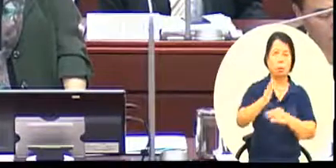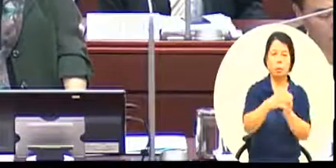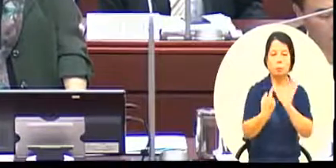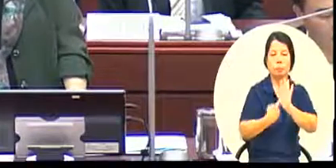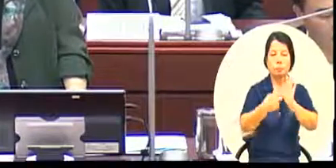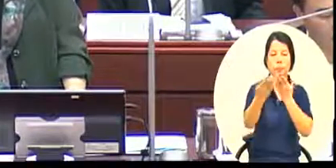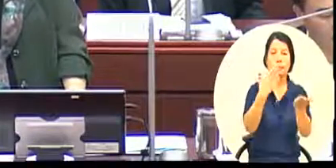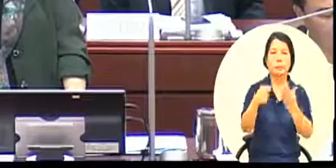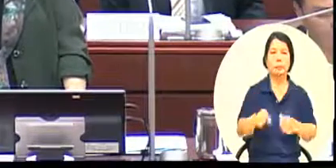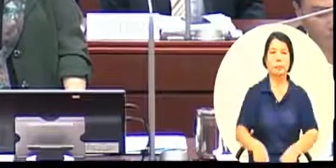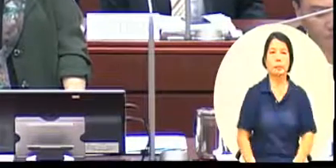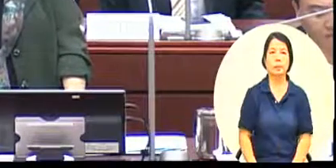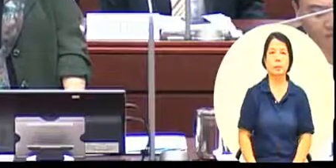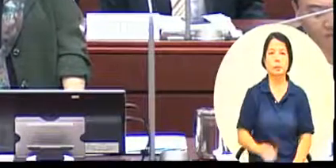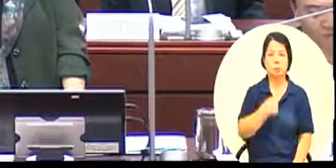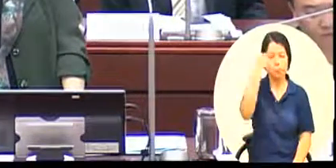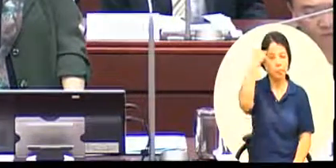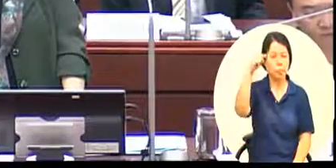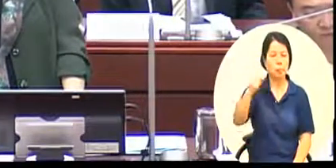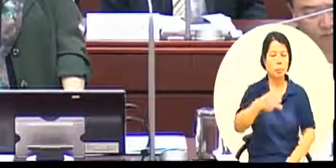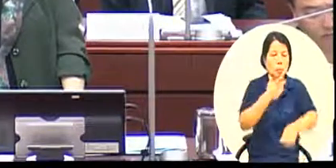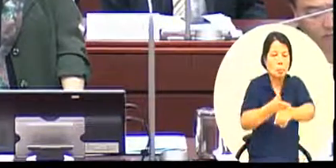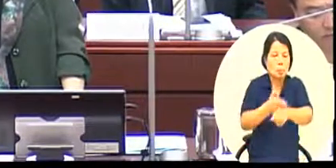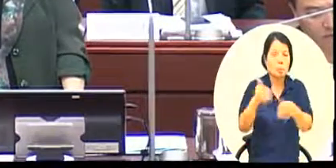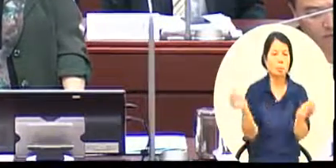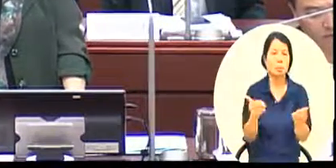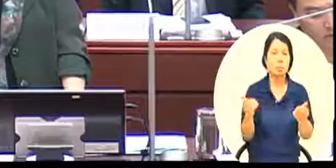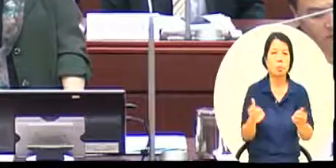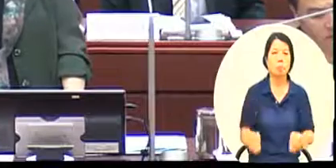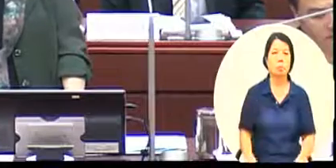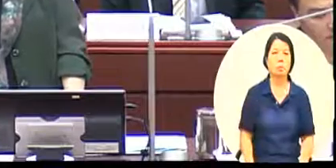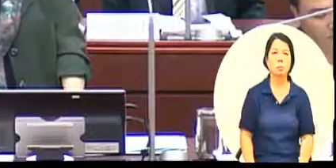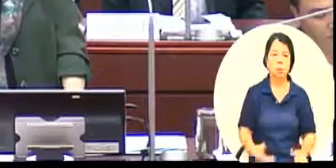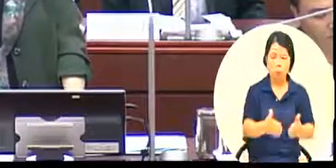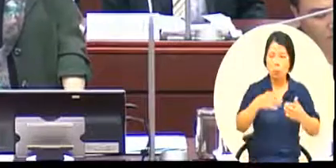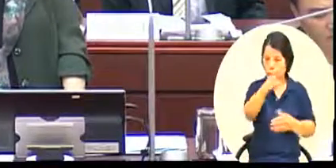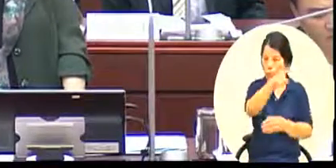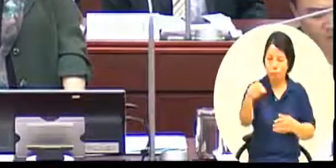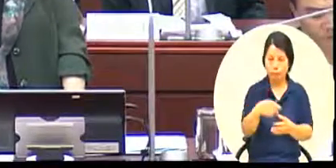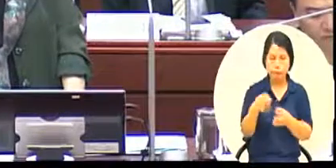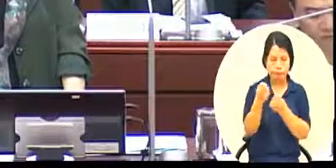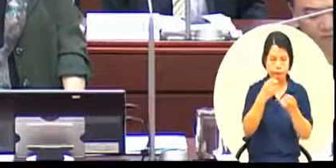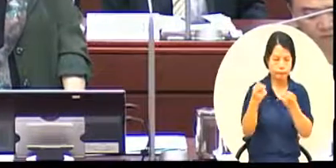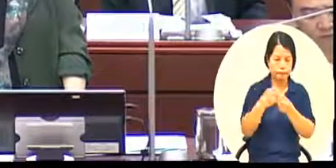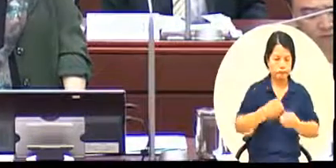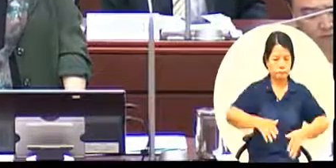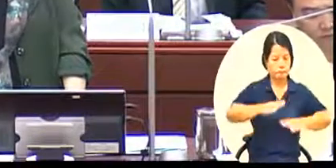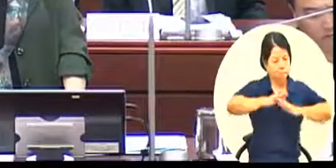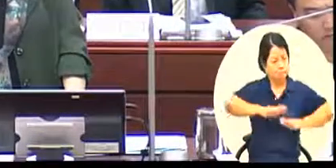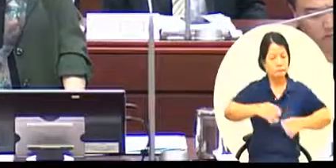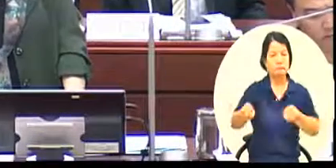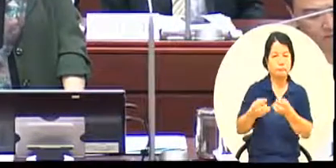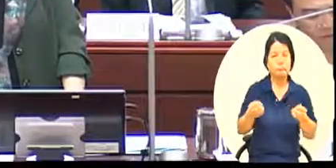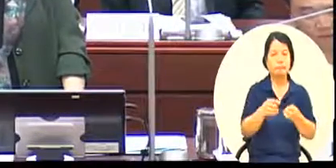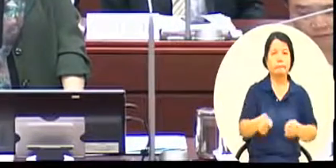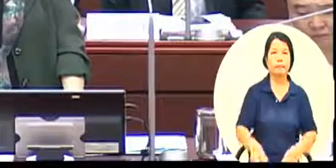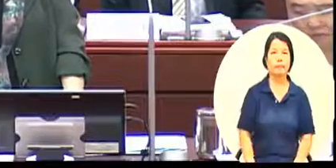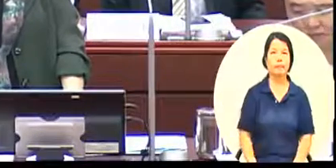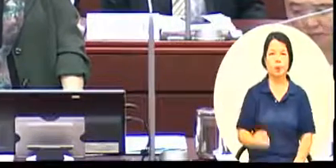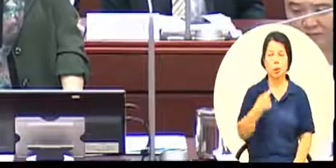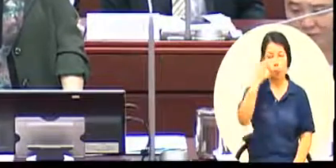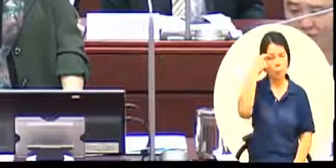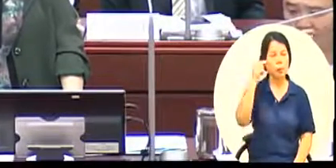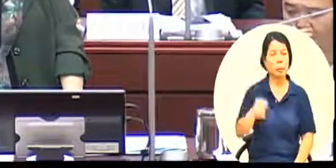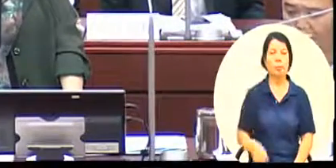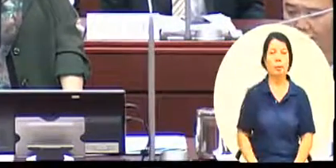楚，那我想这是一个科学的问题，可以理性讨论。 所以市长也是支持辐射食品进入高雄